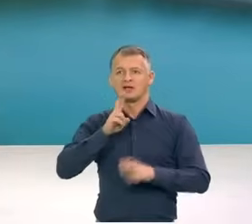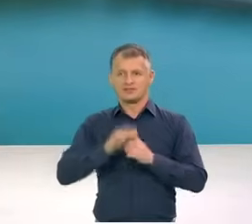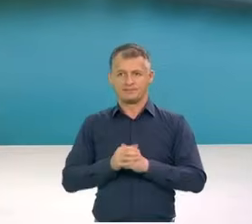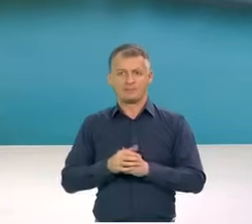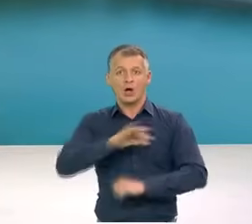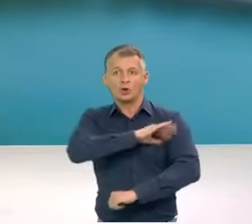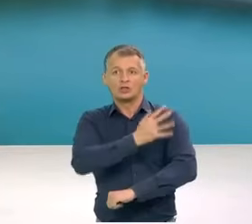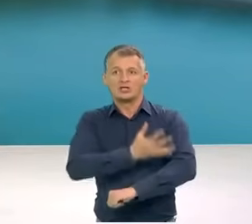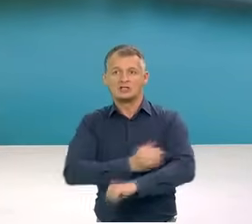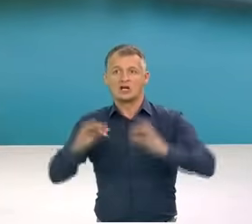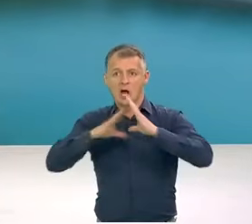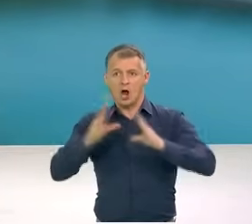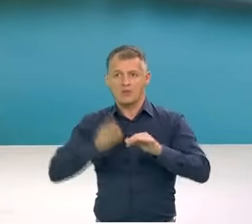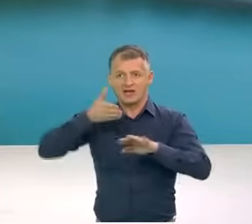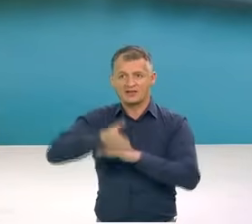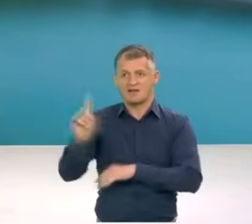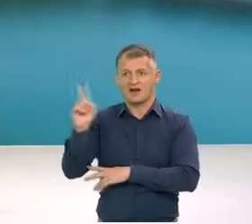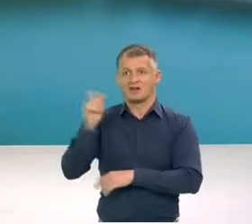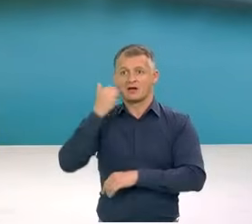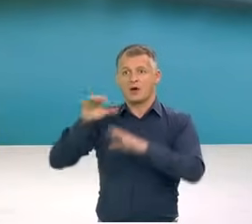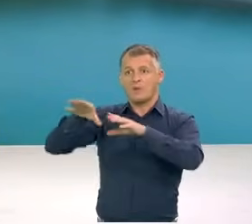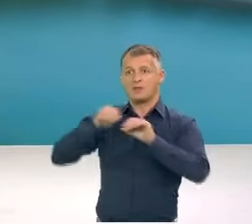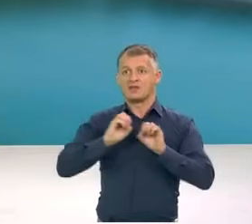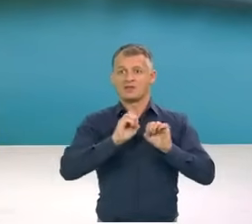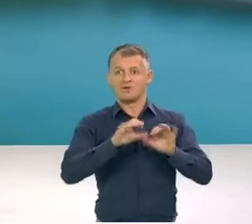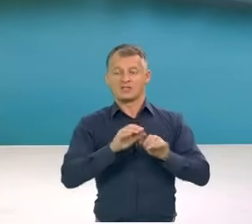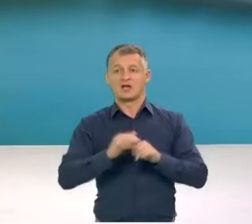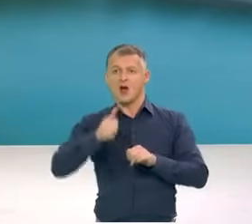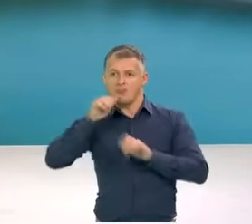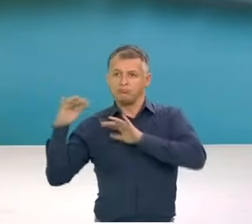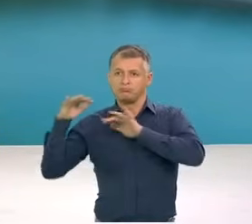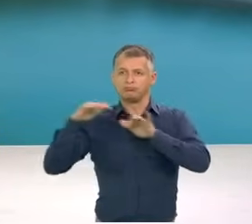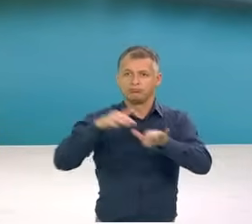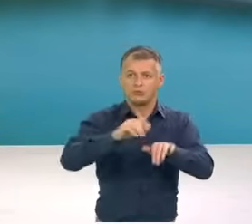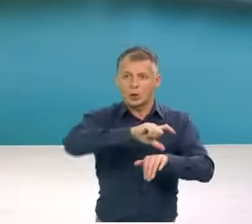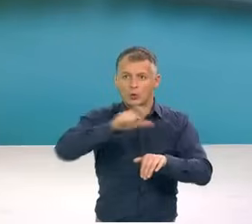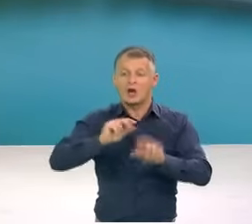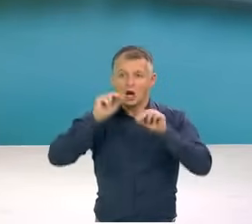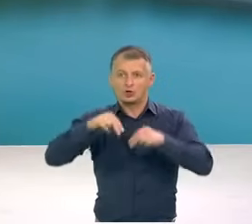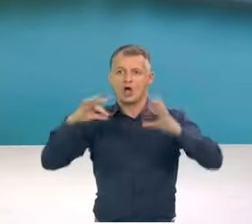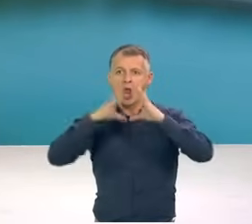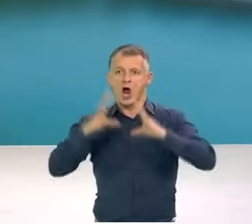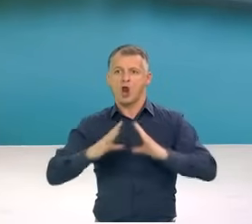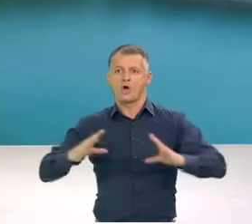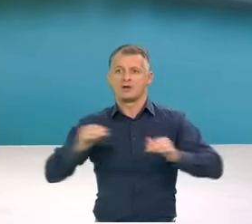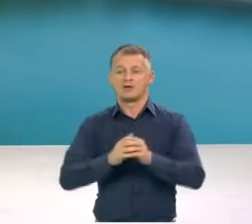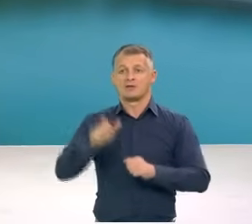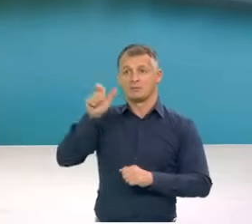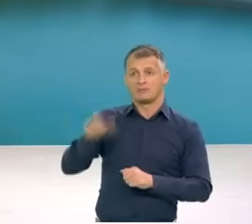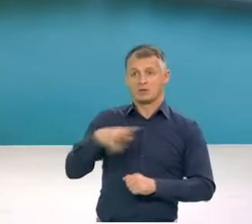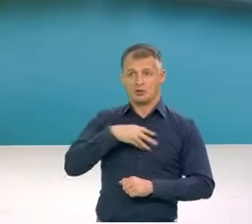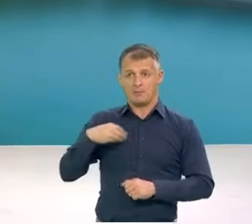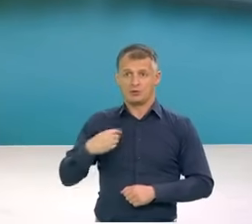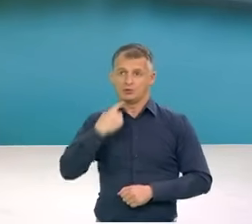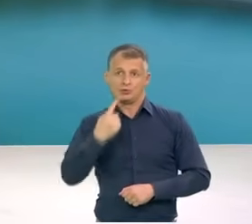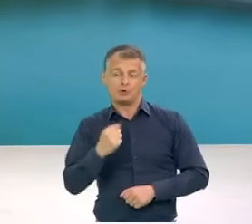autoritățile din România au intrat în alertă odată ce au primit informația că viitura de pe Dunăre va lovi și țara noastră hidrologii se așteaptă